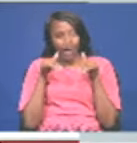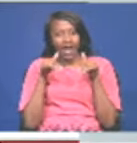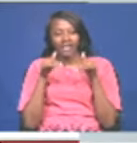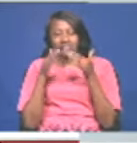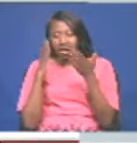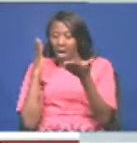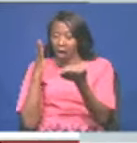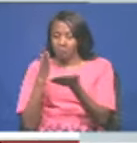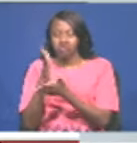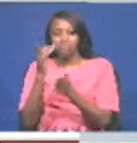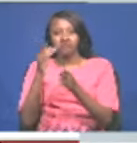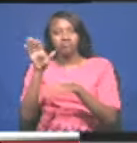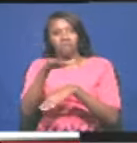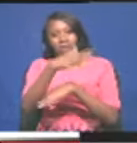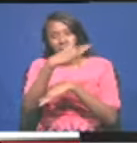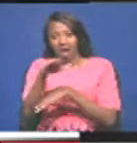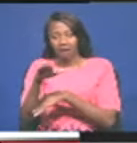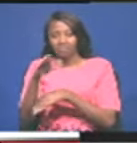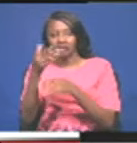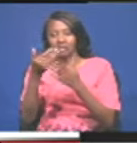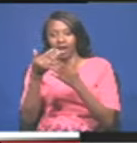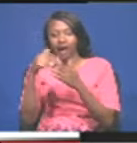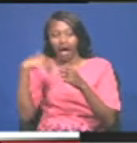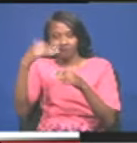ya kuteuliwa na rais.